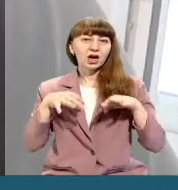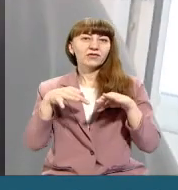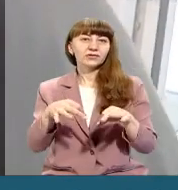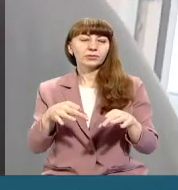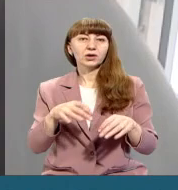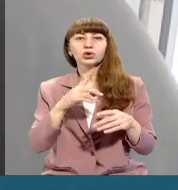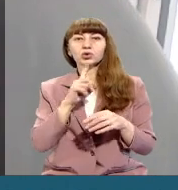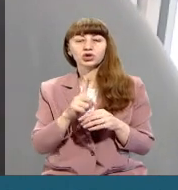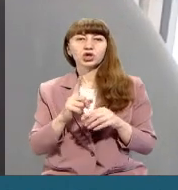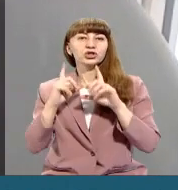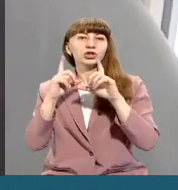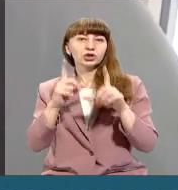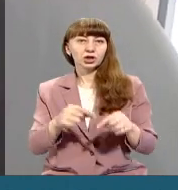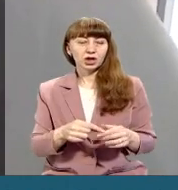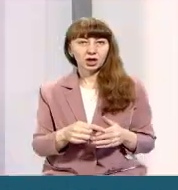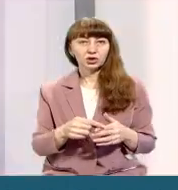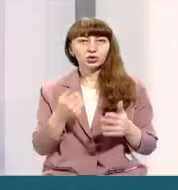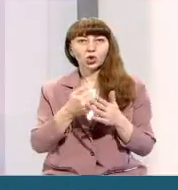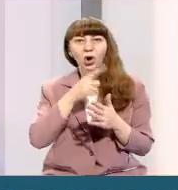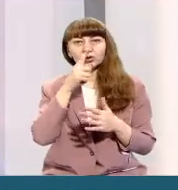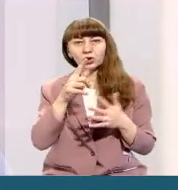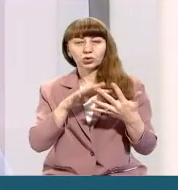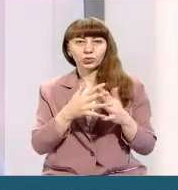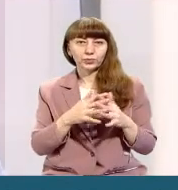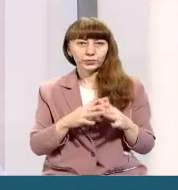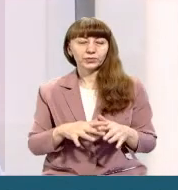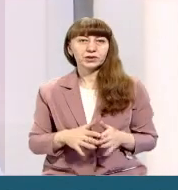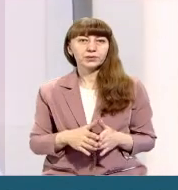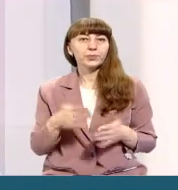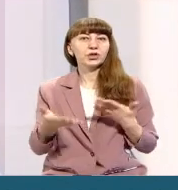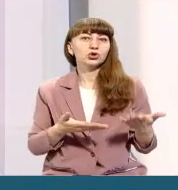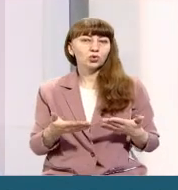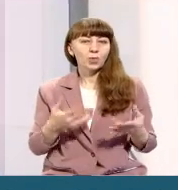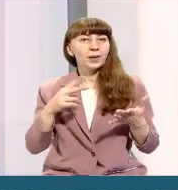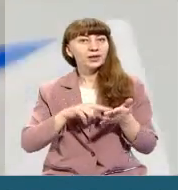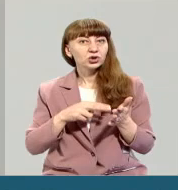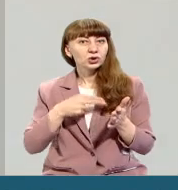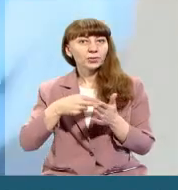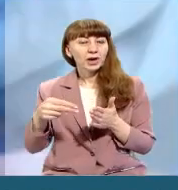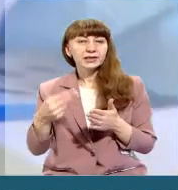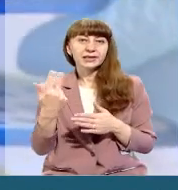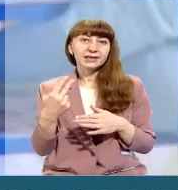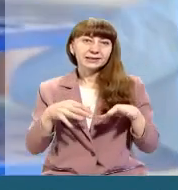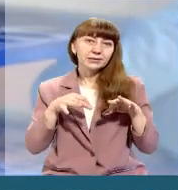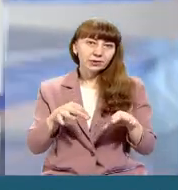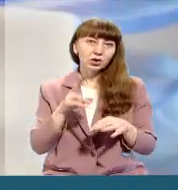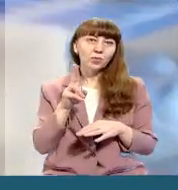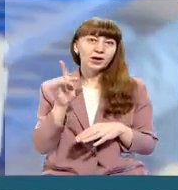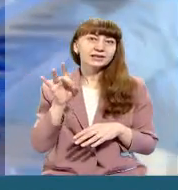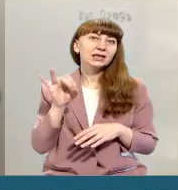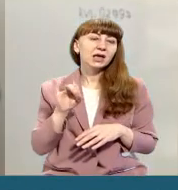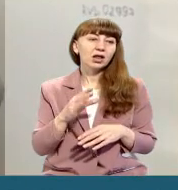отдаленных населенных пунктов пешком всего в год планируется закупать около 30 машин Кроме того кумарах сакалов предложил